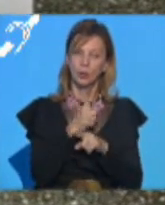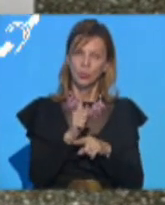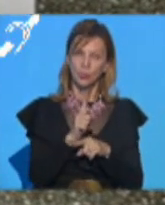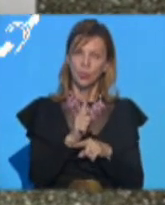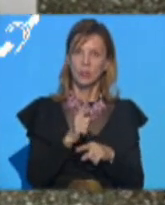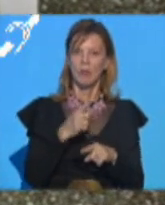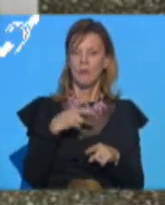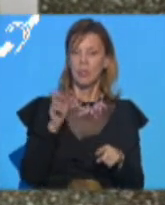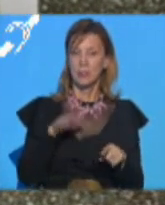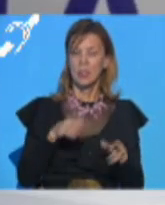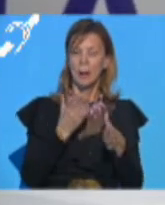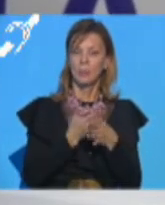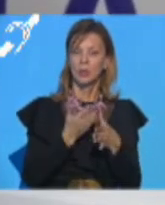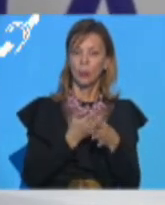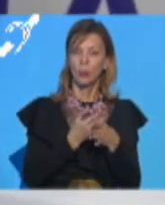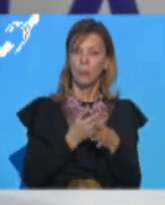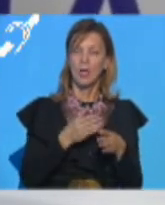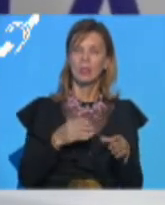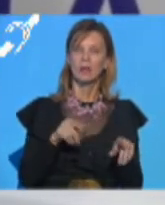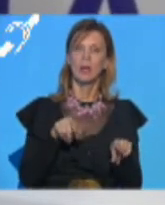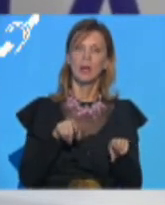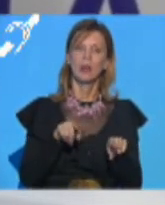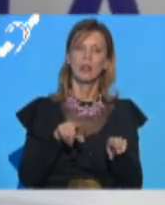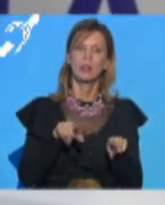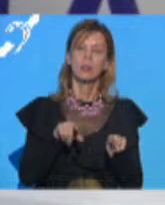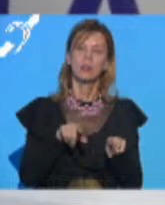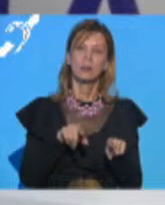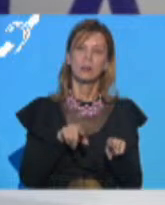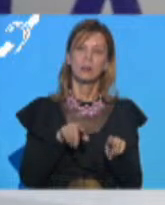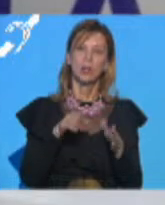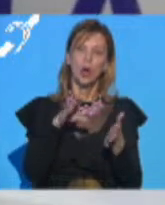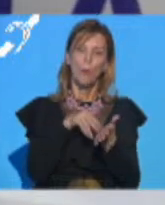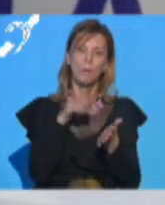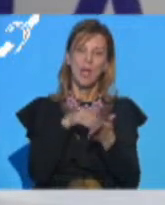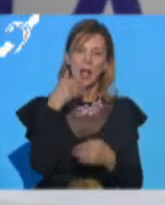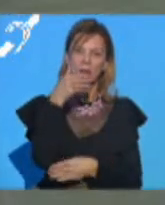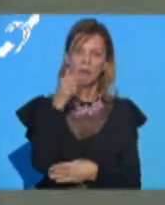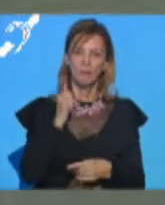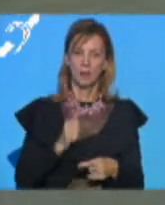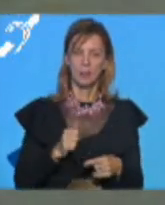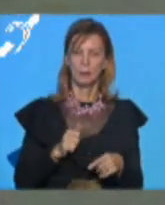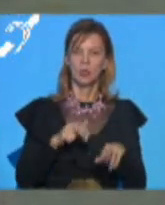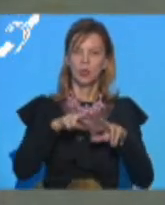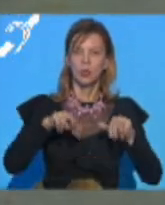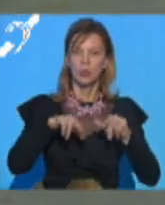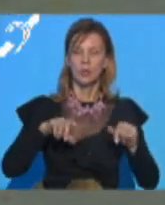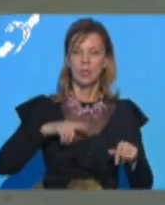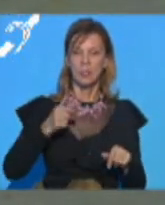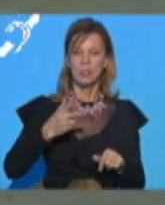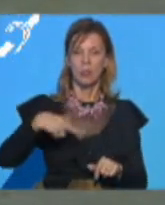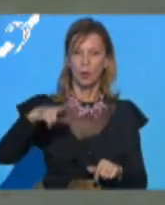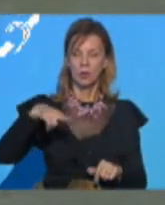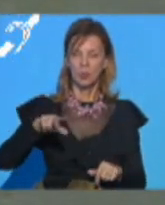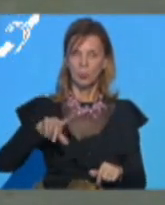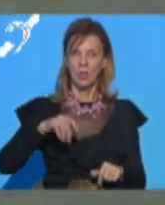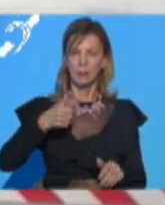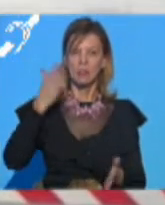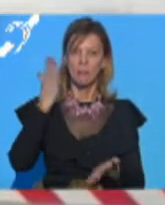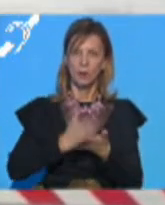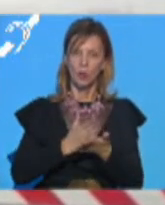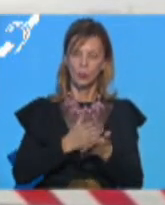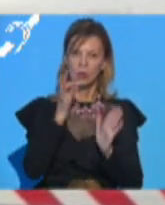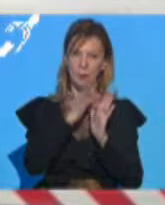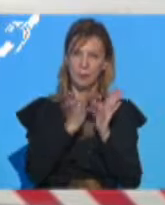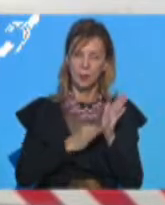o marcă identică sau similară cu una înregistrată pentru produse identice ori similare. Cercetările sunt continuate, urmând a fi dispuse